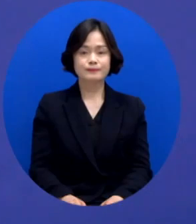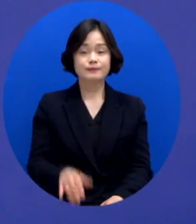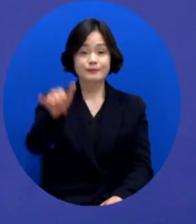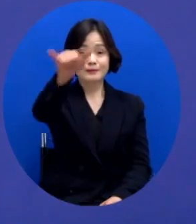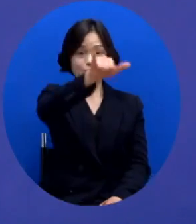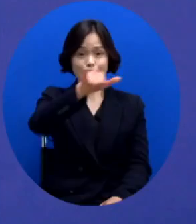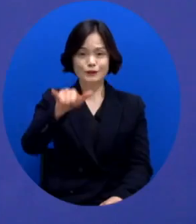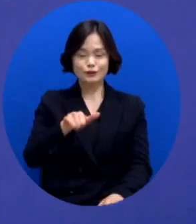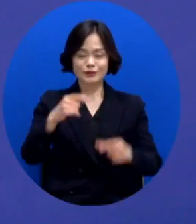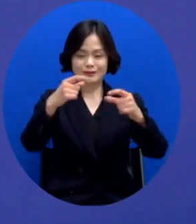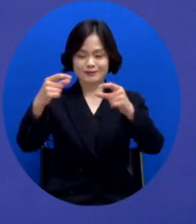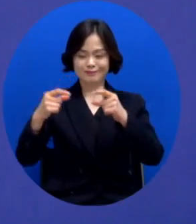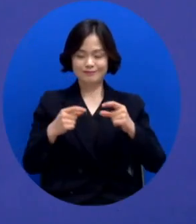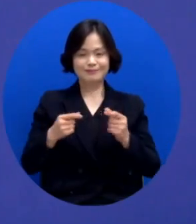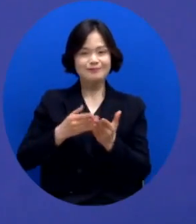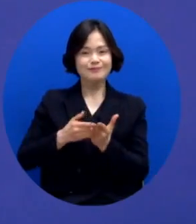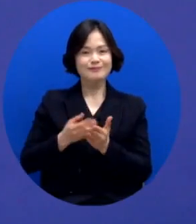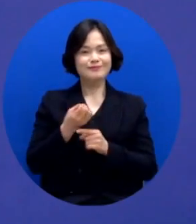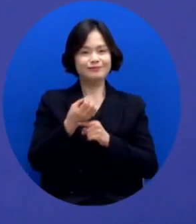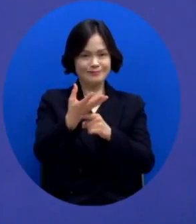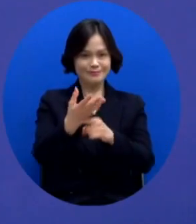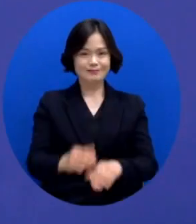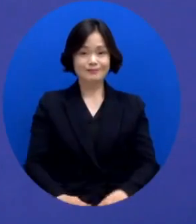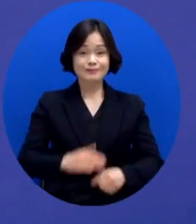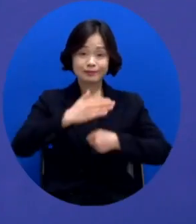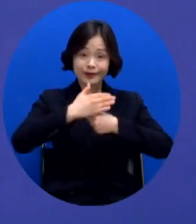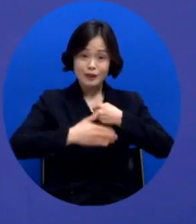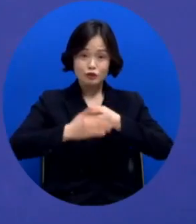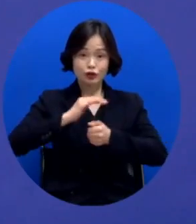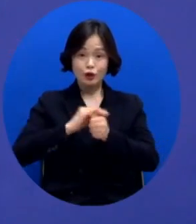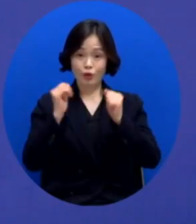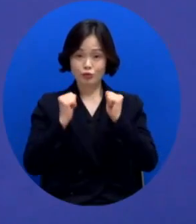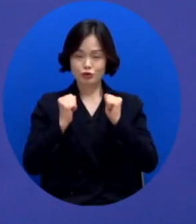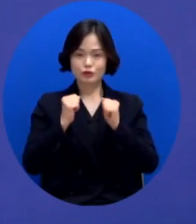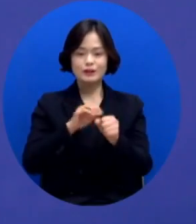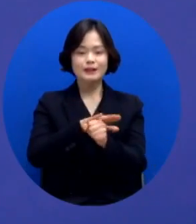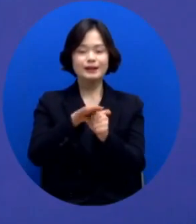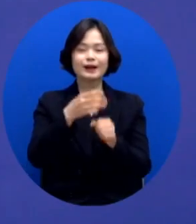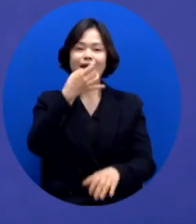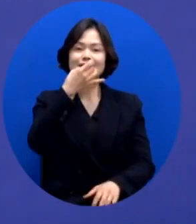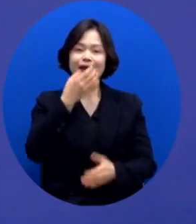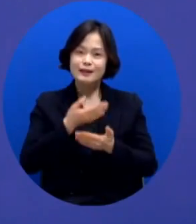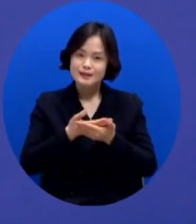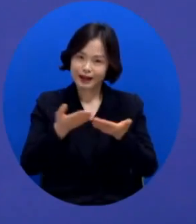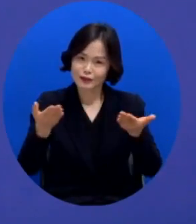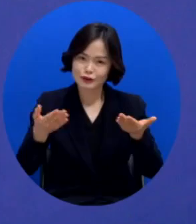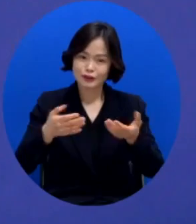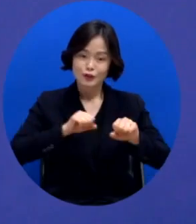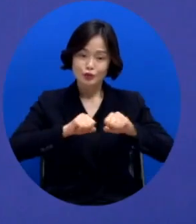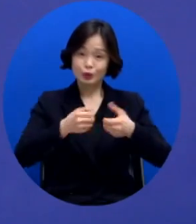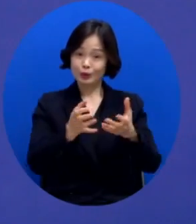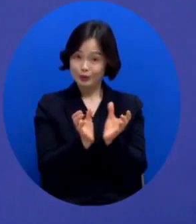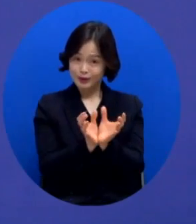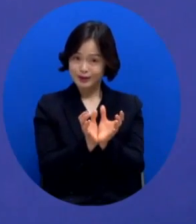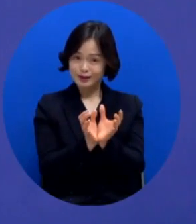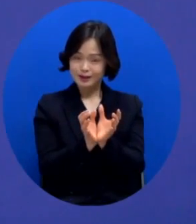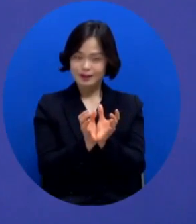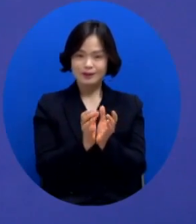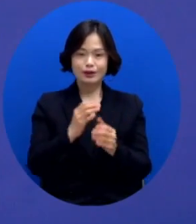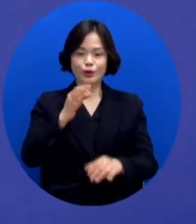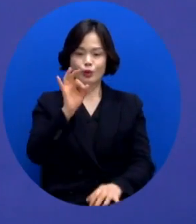전국 각 지역별 네트워크 뉴스입니다. 대구 경북 사랑의 쌀나누기 운동협의회가 대구 원일교회